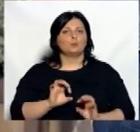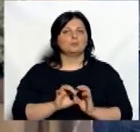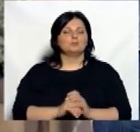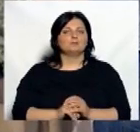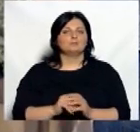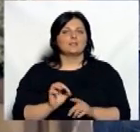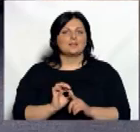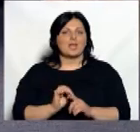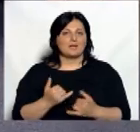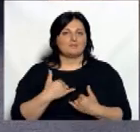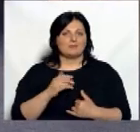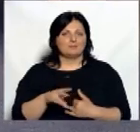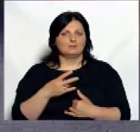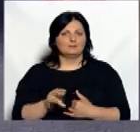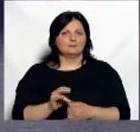გეუნი. ეროს მიშლი უკვე.